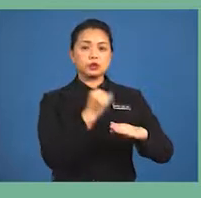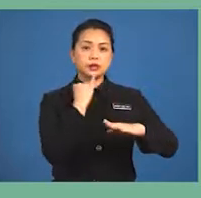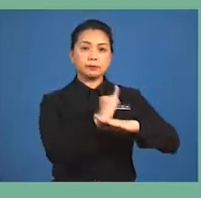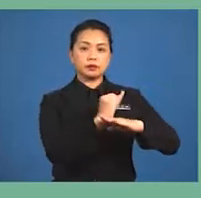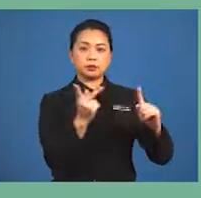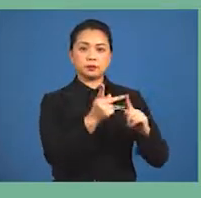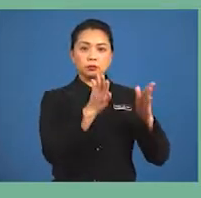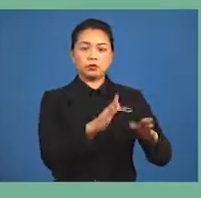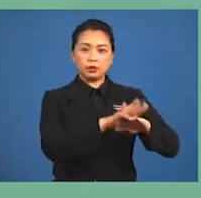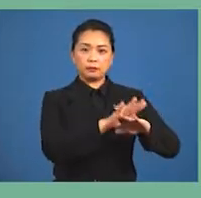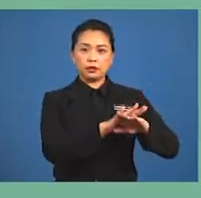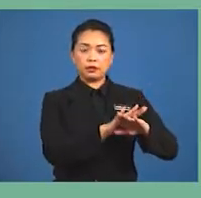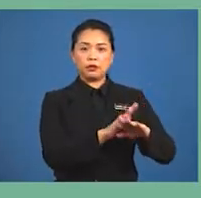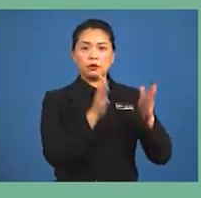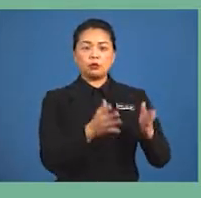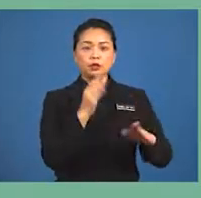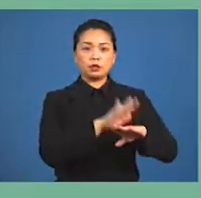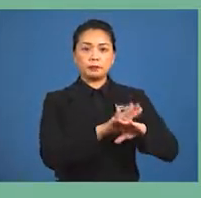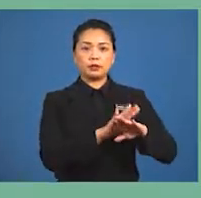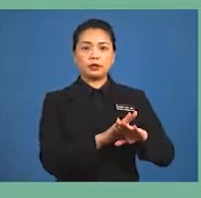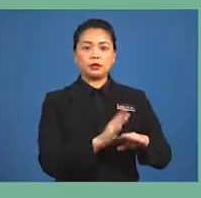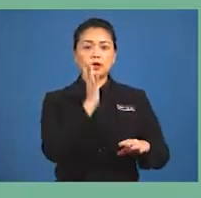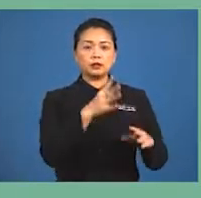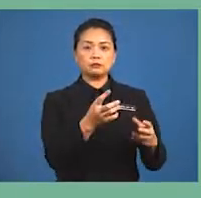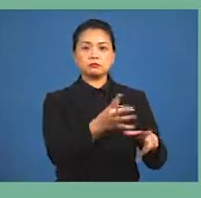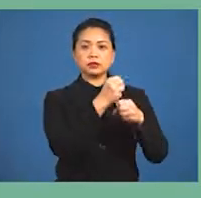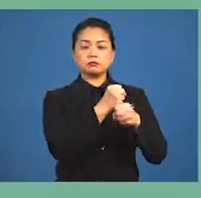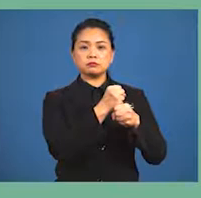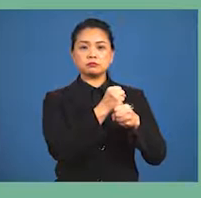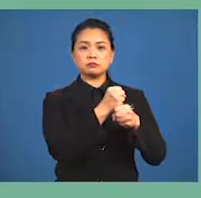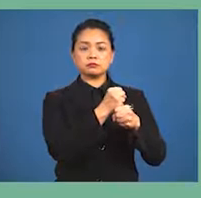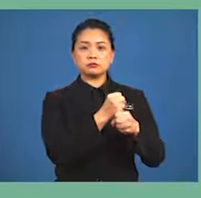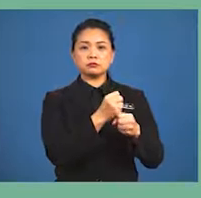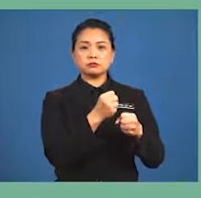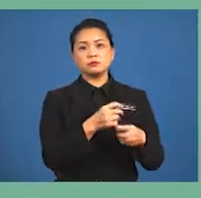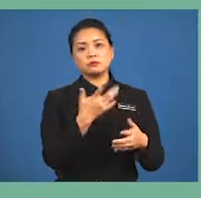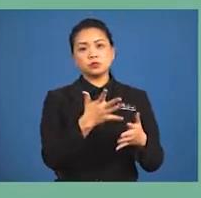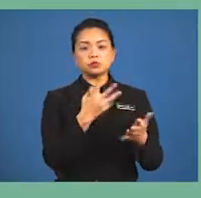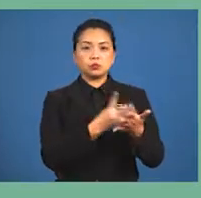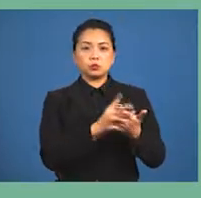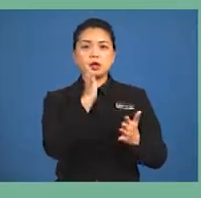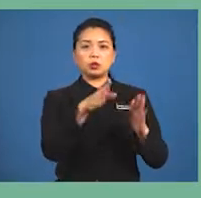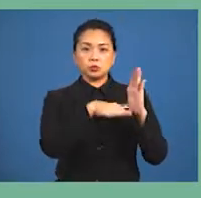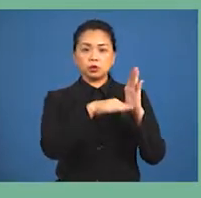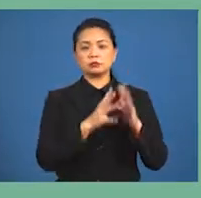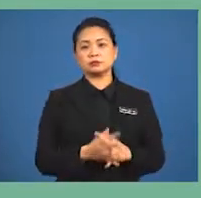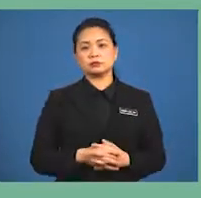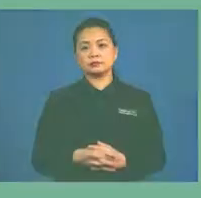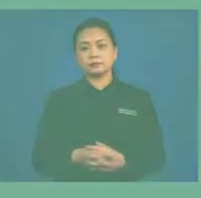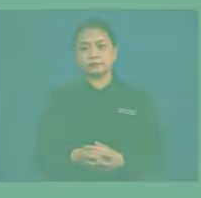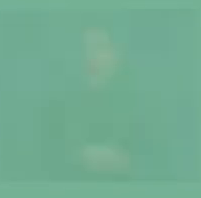ramai akan memegang surat jaminan, maka wang dalam pasaran akan berkurang.